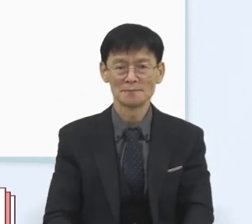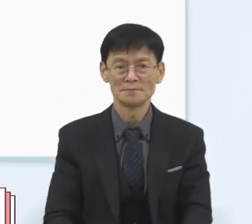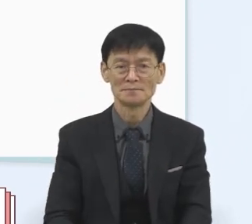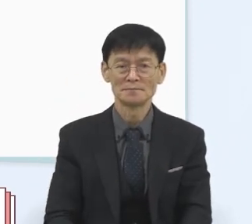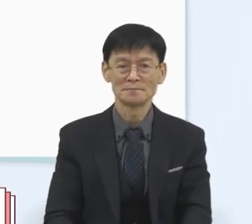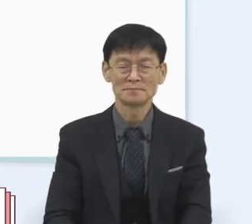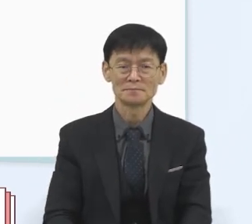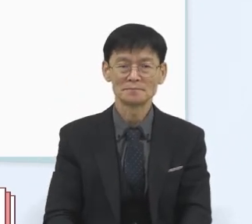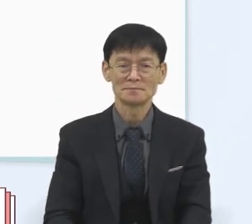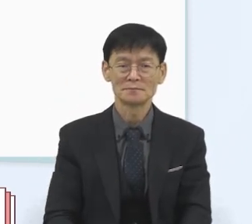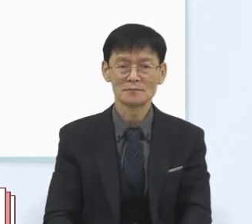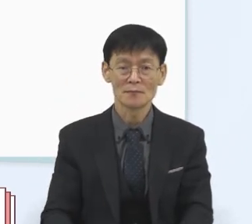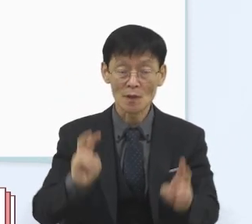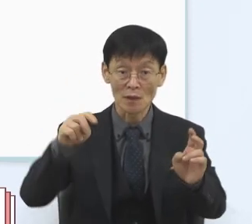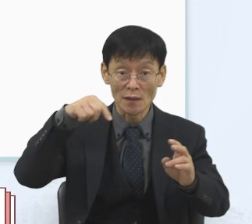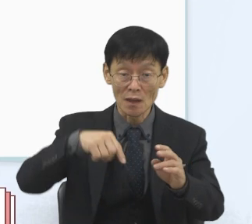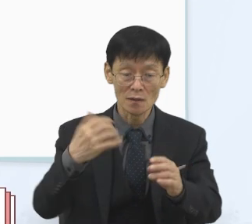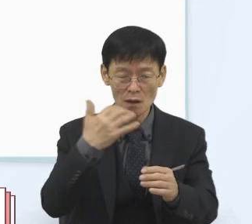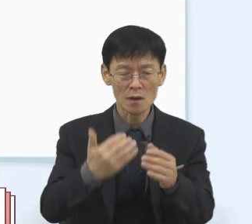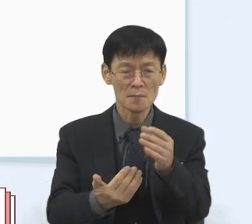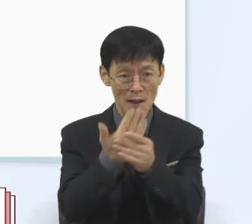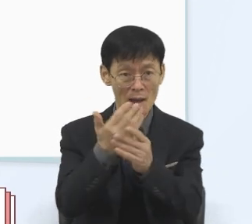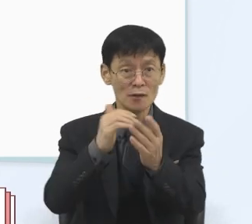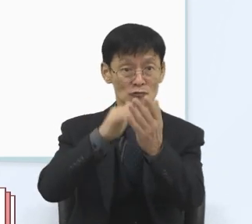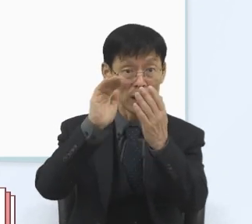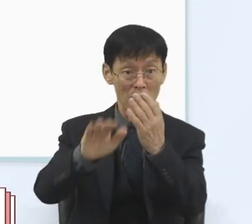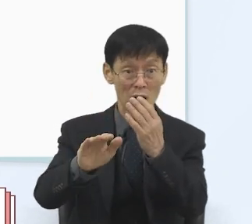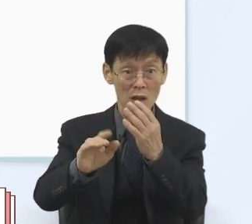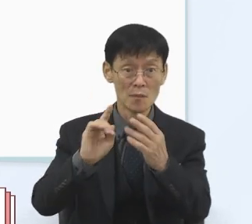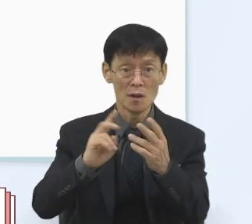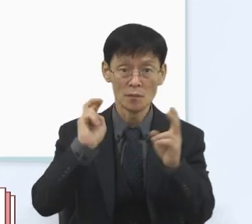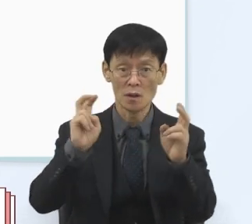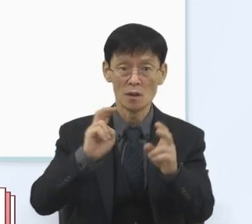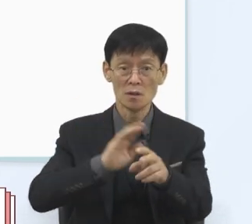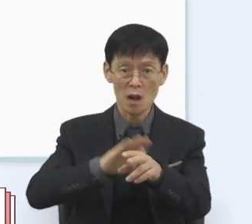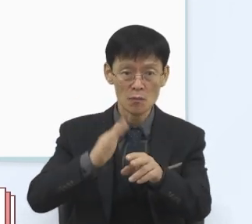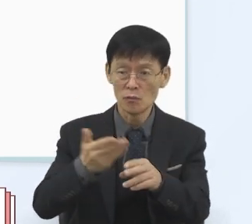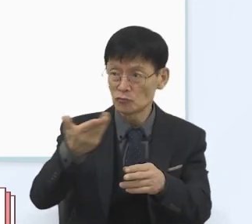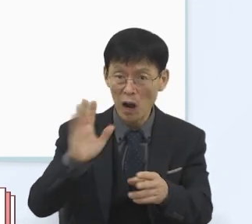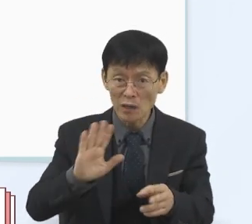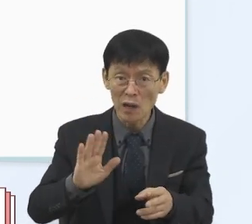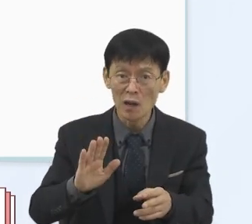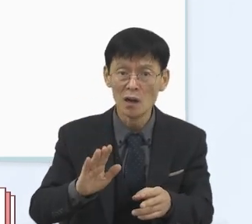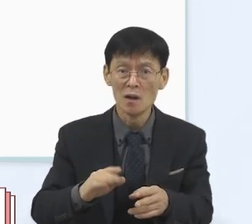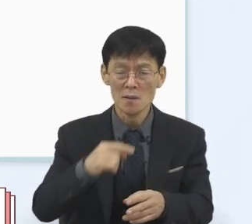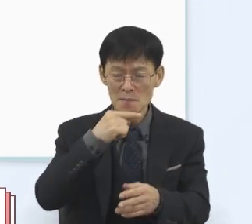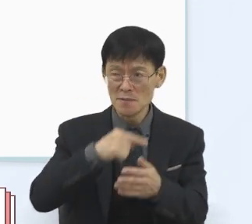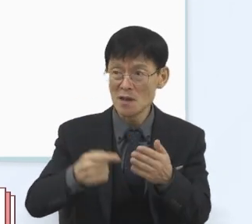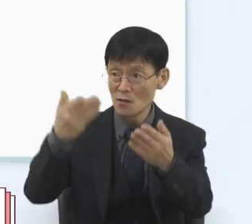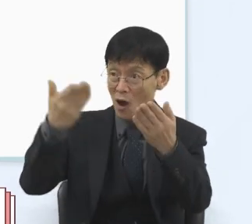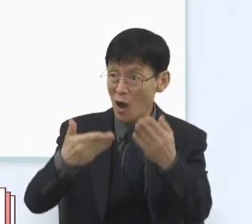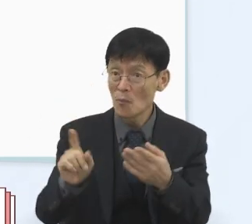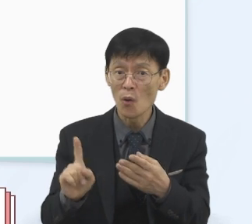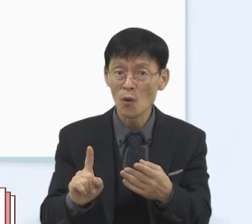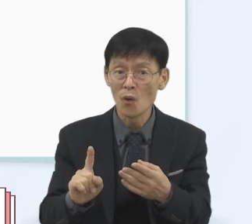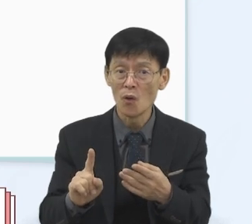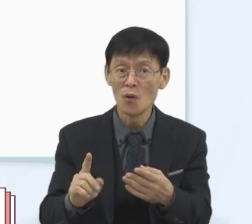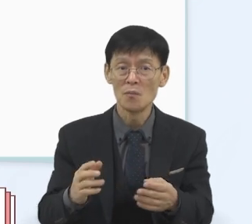있습니다. 직장 내 성희롱이 발생한 후에 사업주가 조치를 잘하지 못해서 피해를